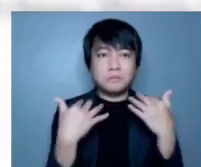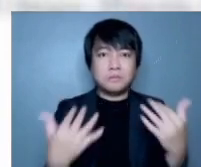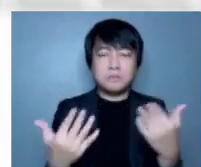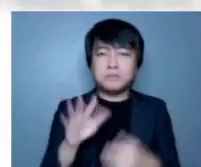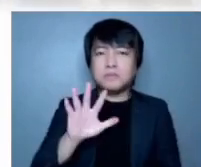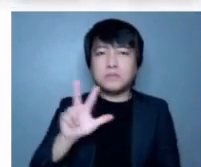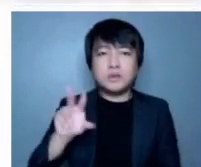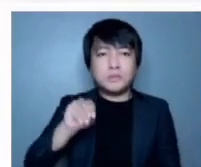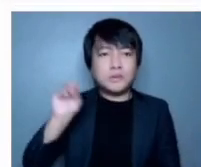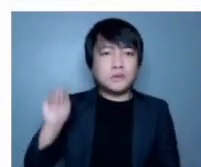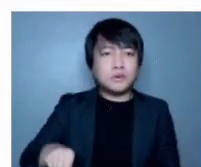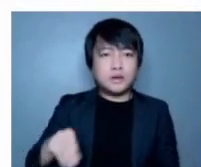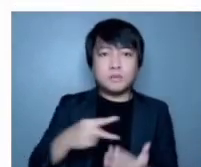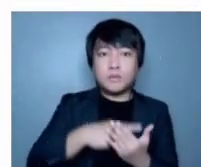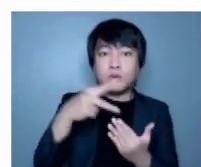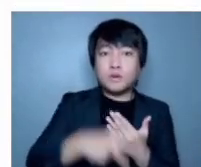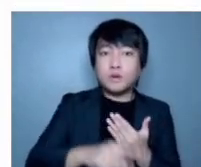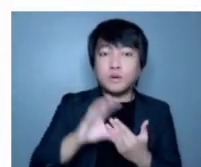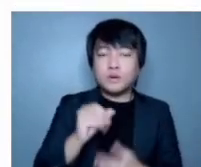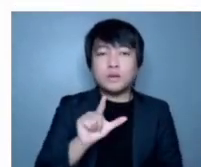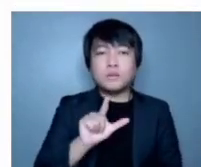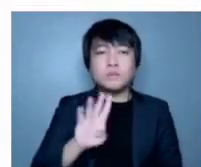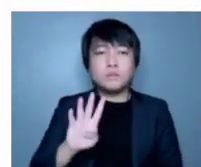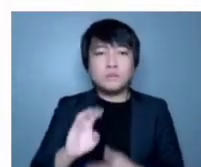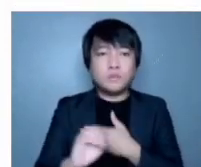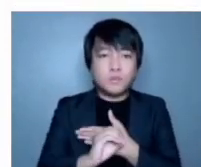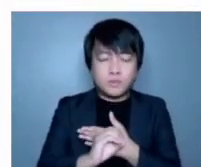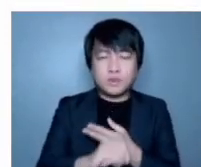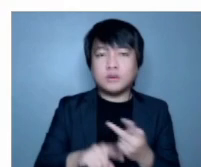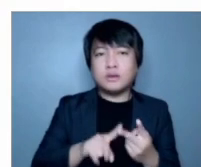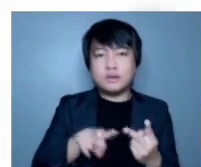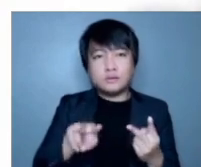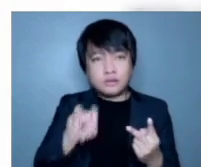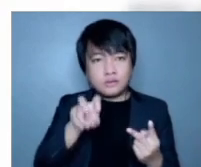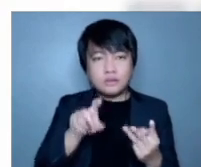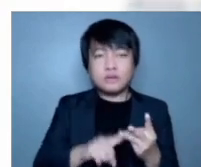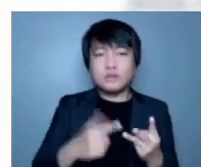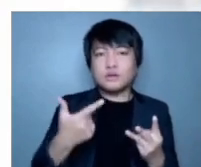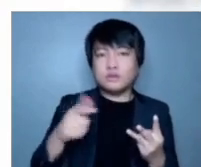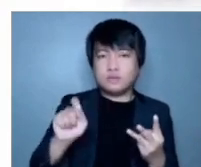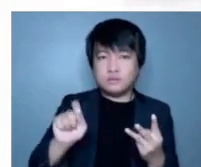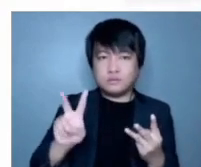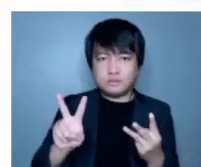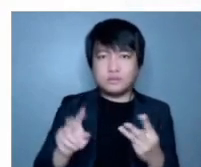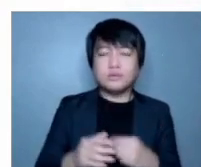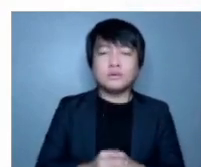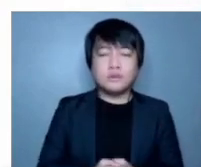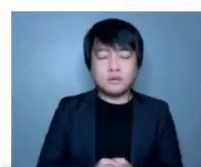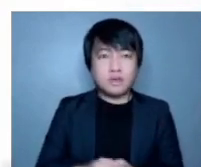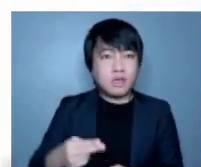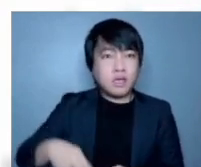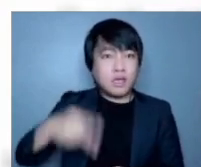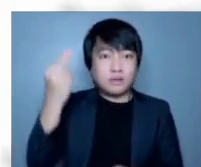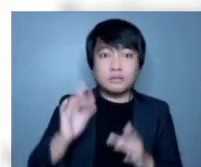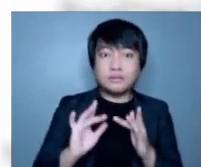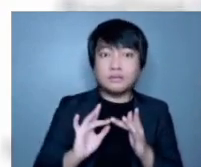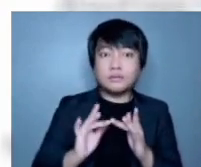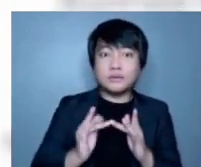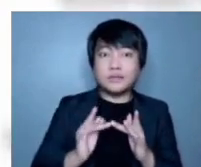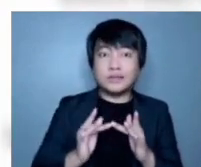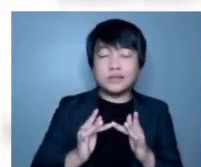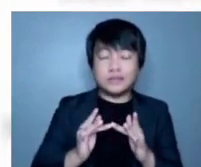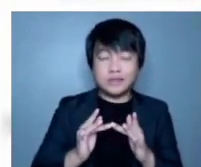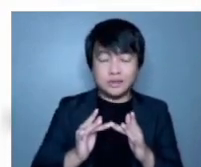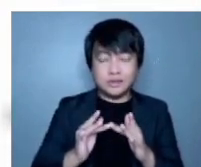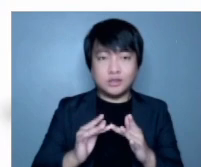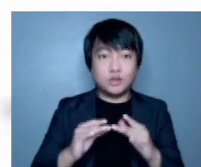programang 24 oras at saksi pati na ang GTV. Pinakamataas din ang online audience share ng GMA News Online na umabot